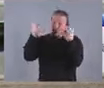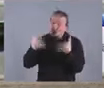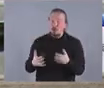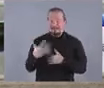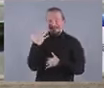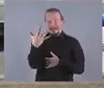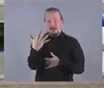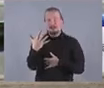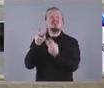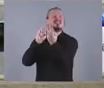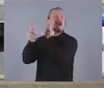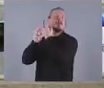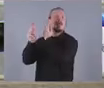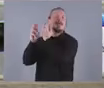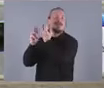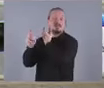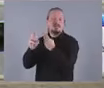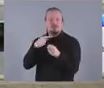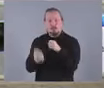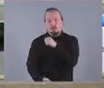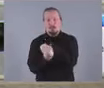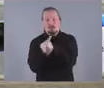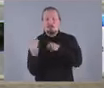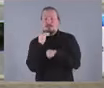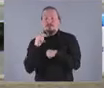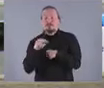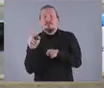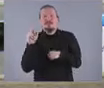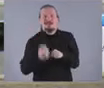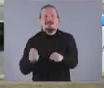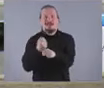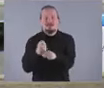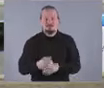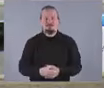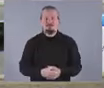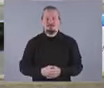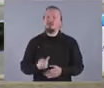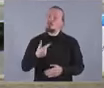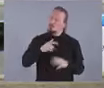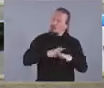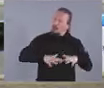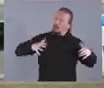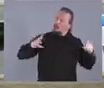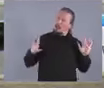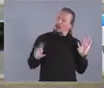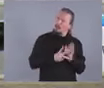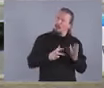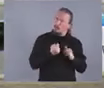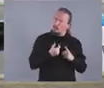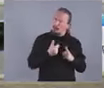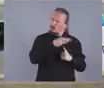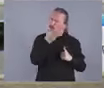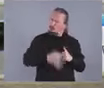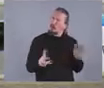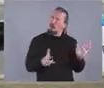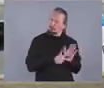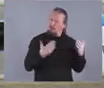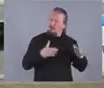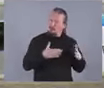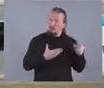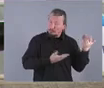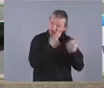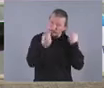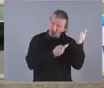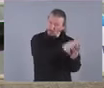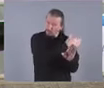type tramoou à à court terme notre notre assemblée l'a adopté à la quasi unanimité après un long travail de